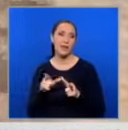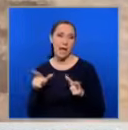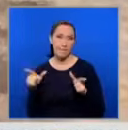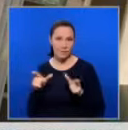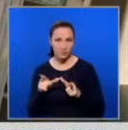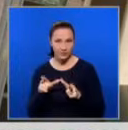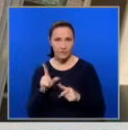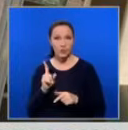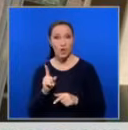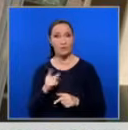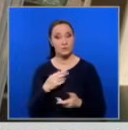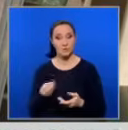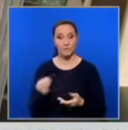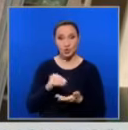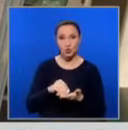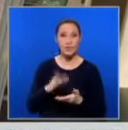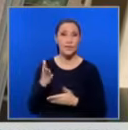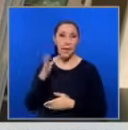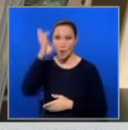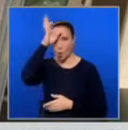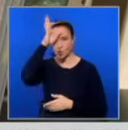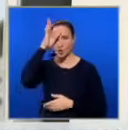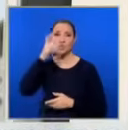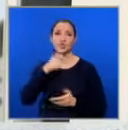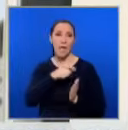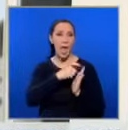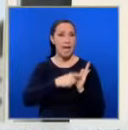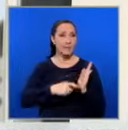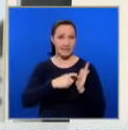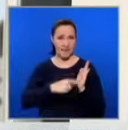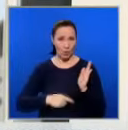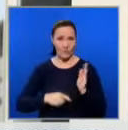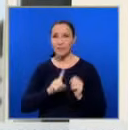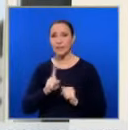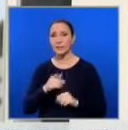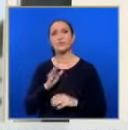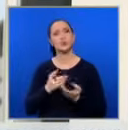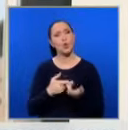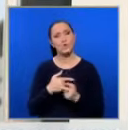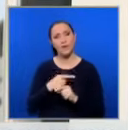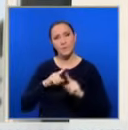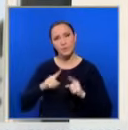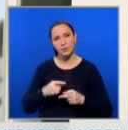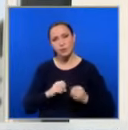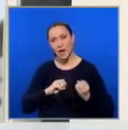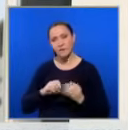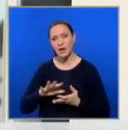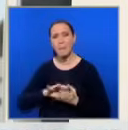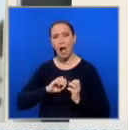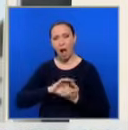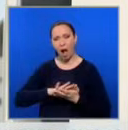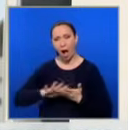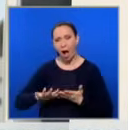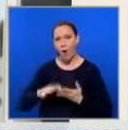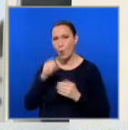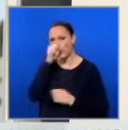в която са поместени нейни ученически стихове. Не трябва толкова бързо да хвърляме кал и обиди колко са